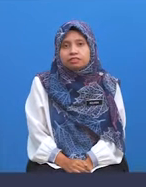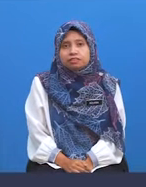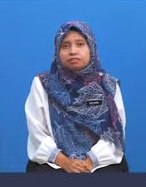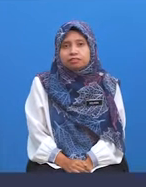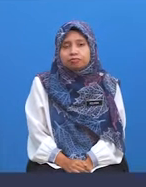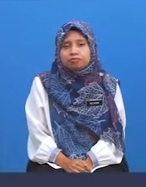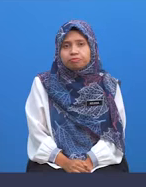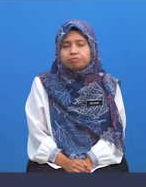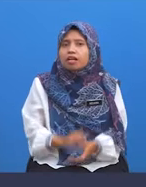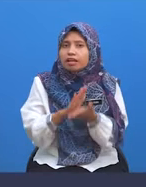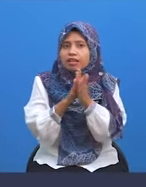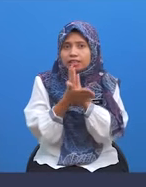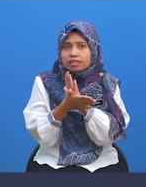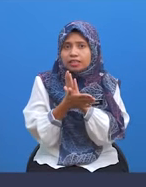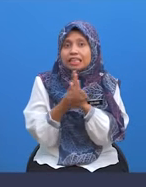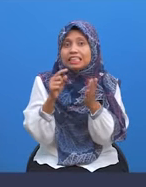ini mencabar?